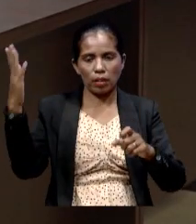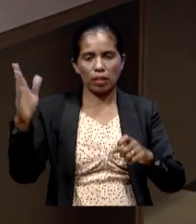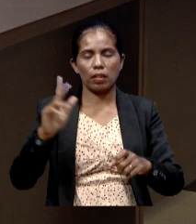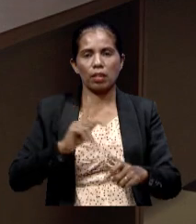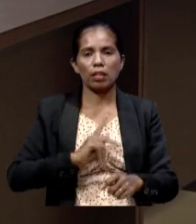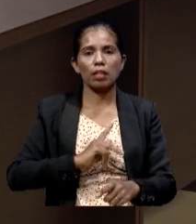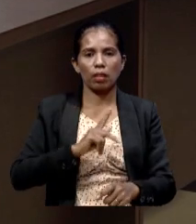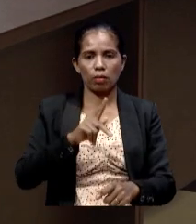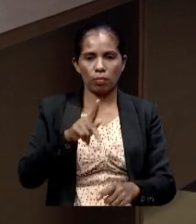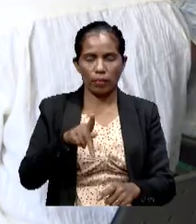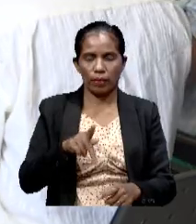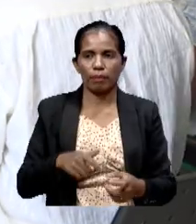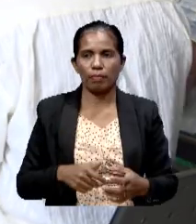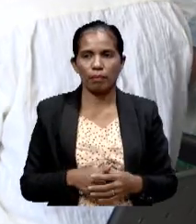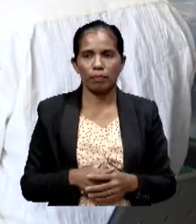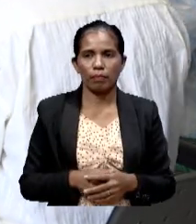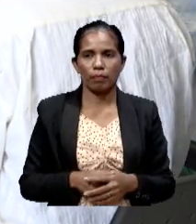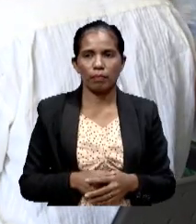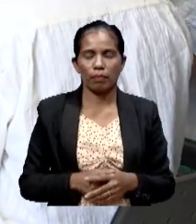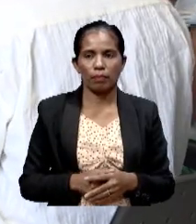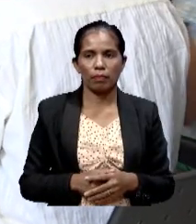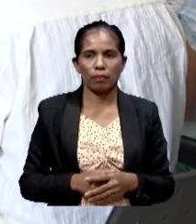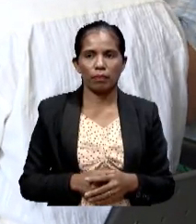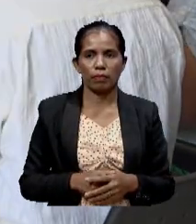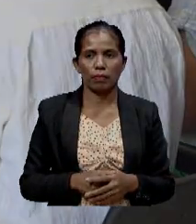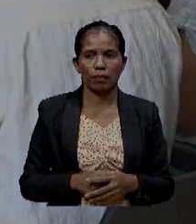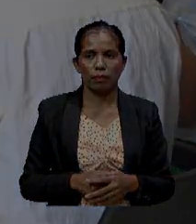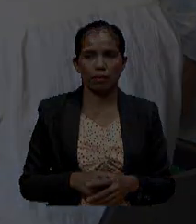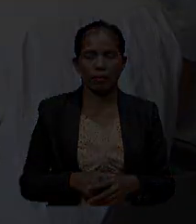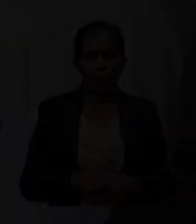kupang Indonesia. Leopoldina de Carvalho, Lamberto da Silva, GMN.